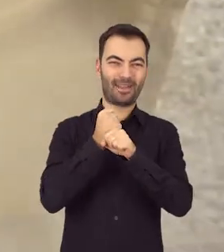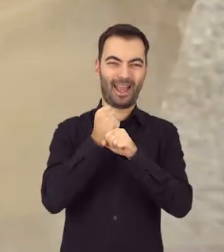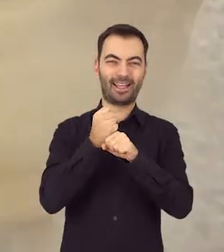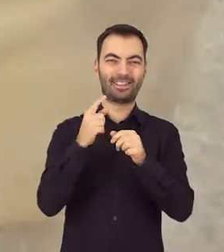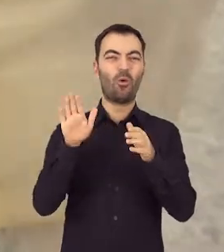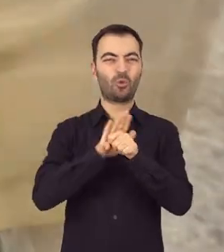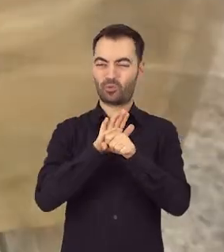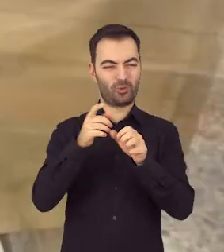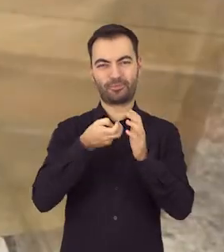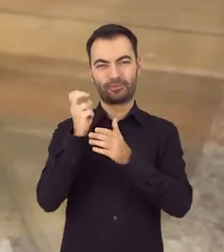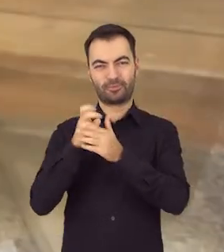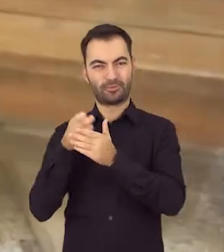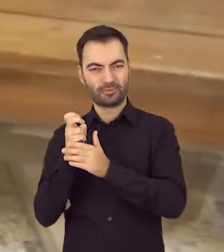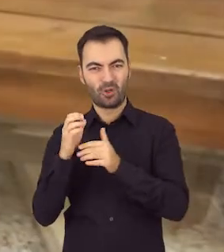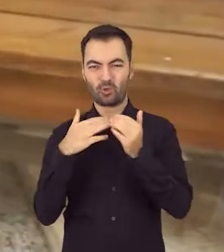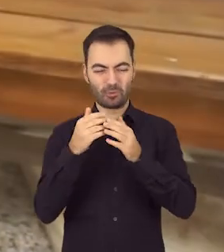prac